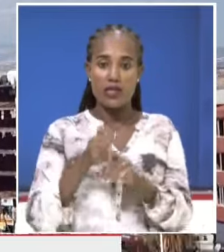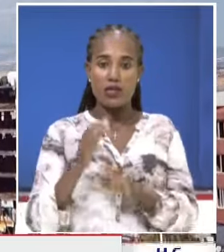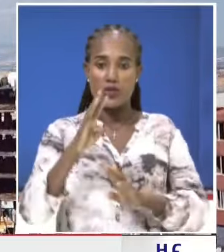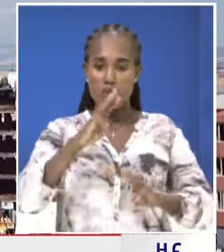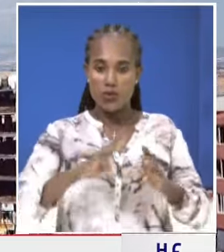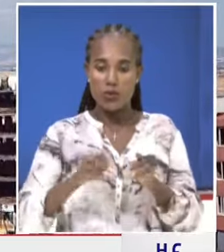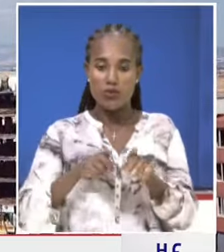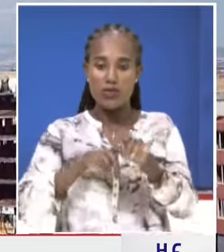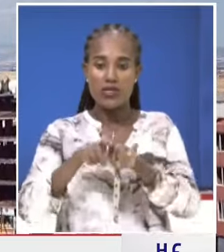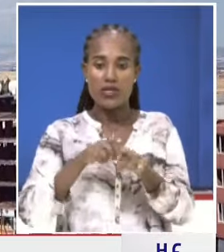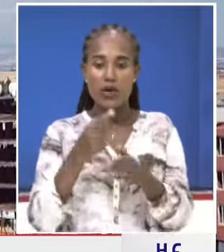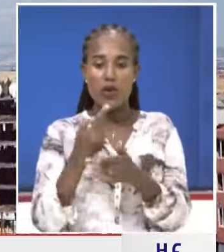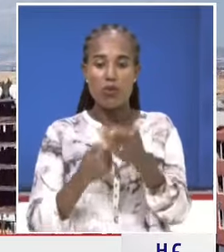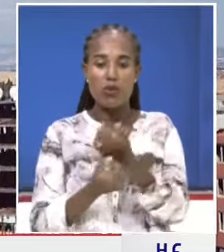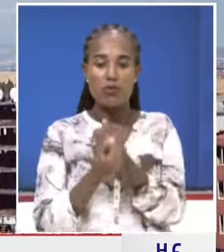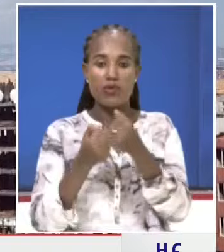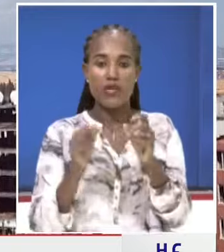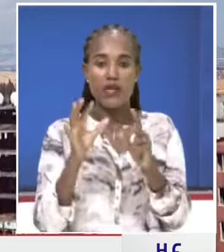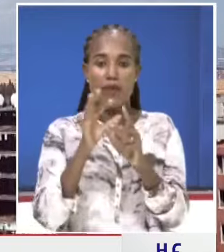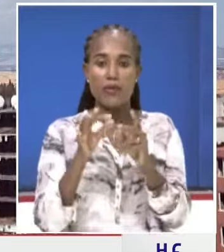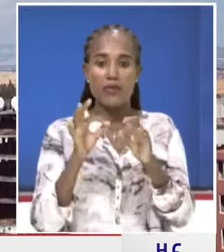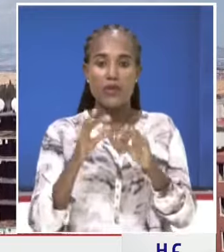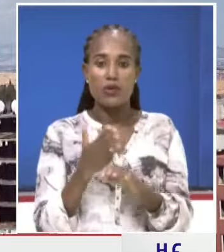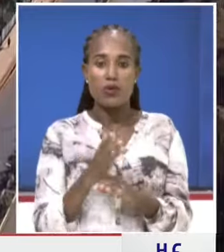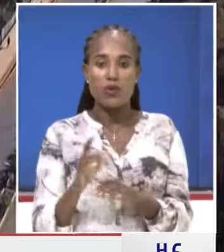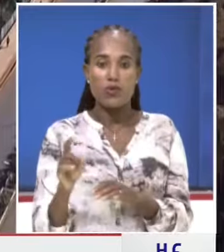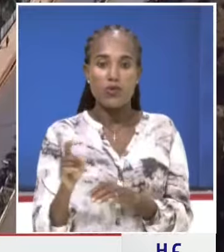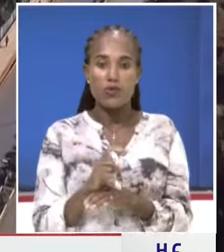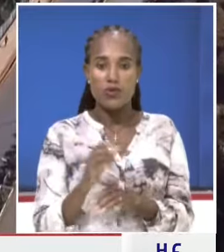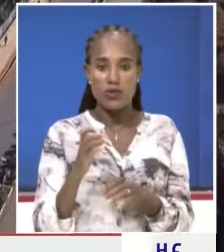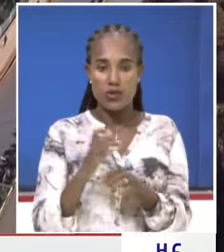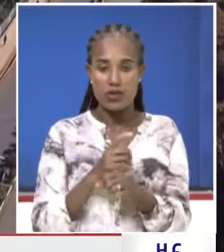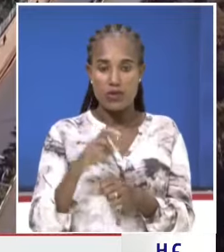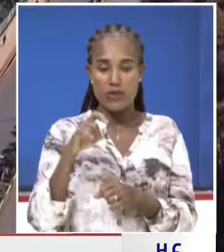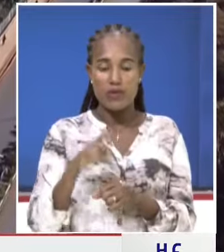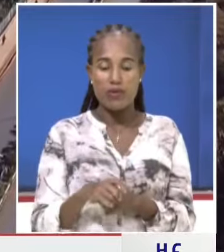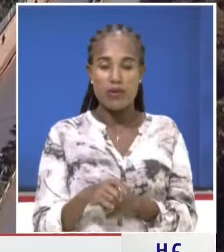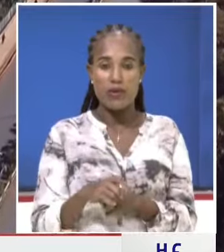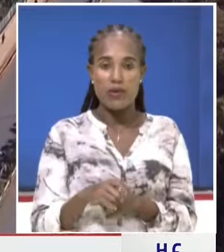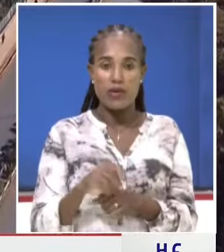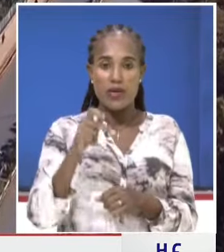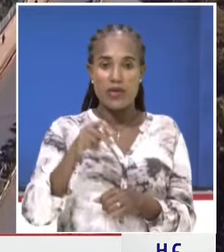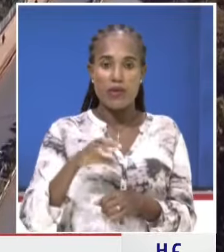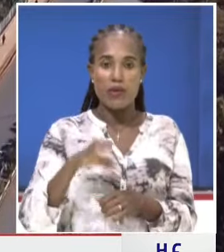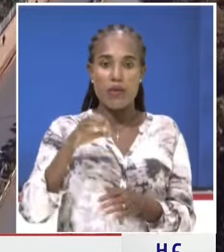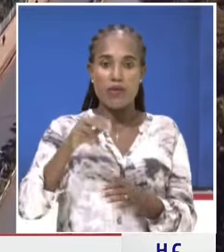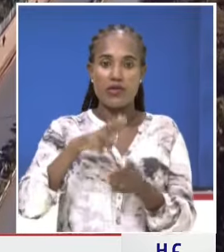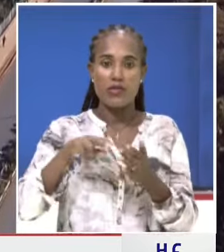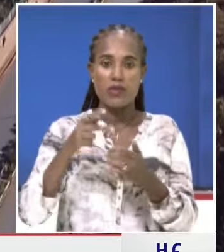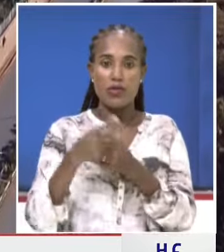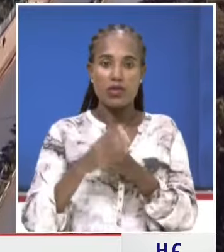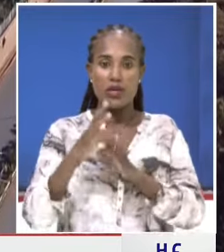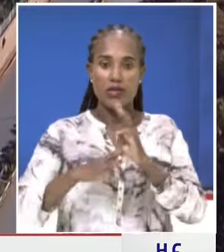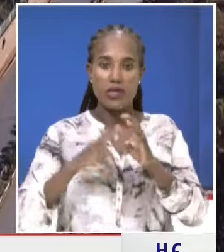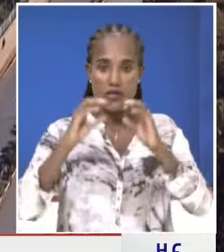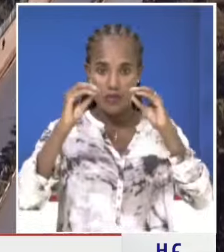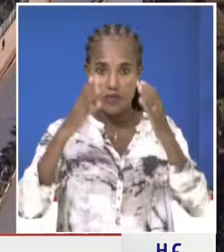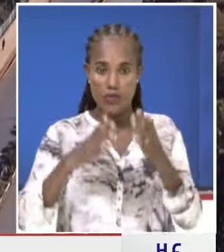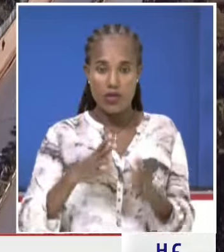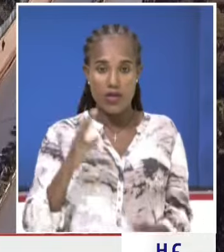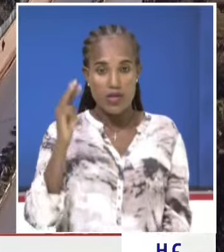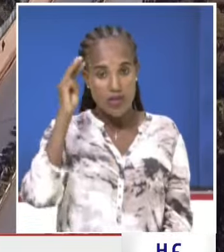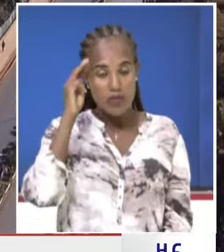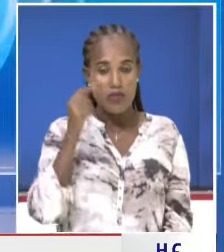ችግሮችን በድርድርና በውይይት መፍታት አማራጭ የሌለ ጉዳይ ተደርጎ ሊወሰድ እንደሚገባም በደብረ ታቦር ዩኒቨርሲቲ የፖለቲካል ሳይንስ መምህሩ ጣሙ